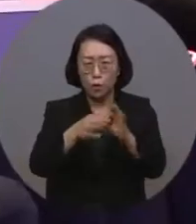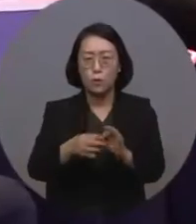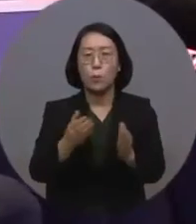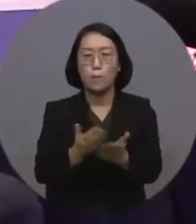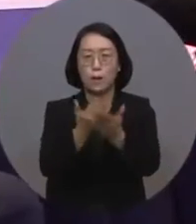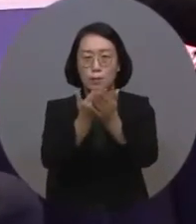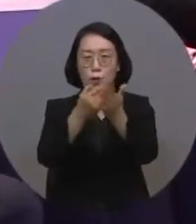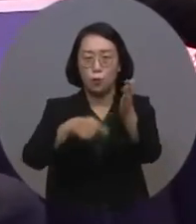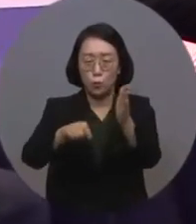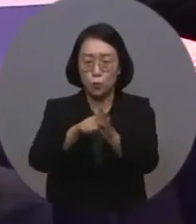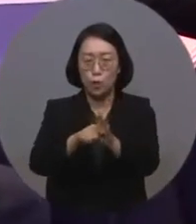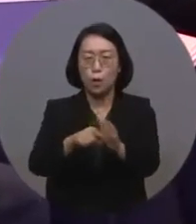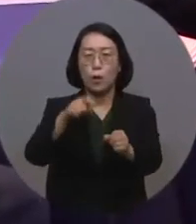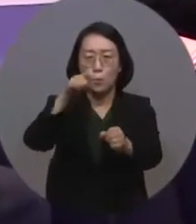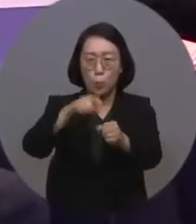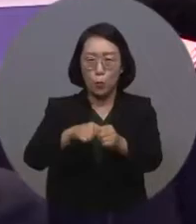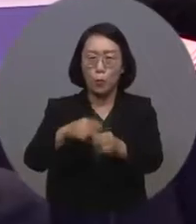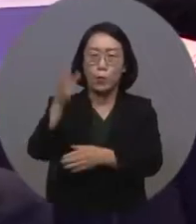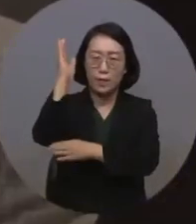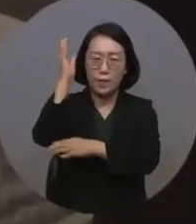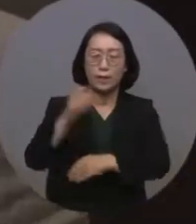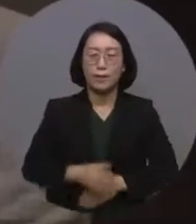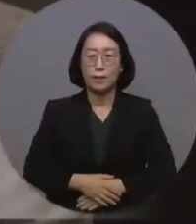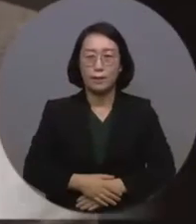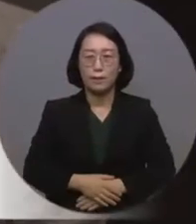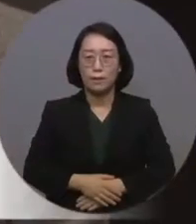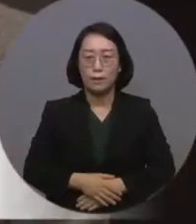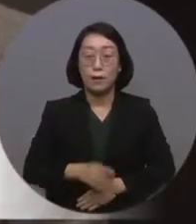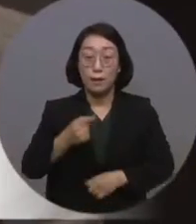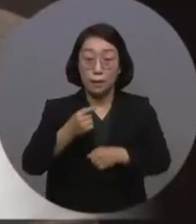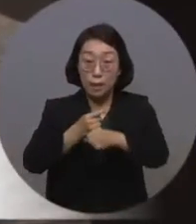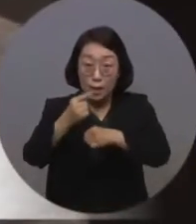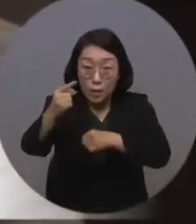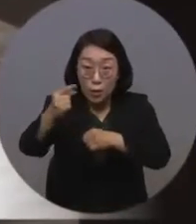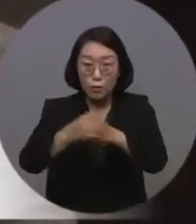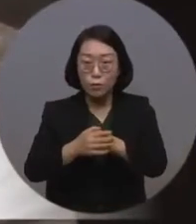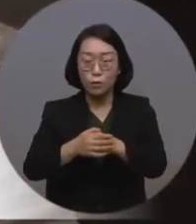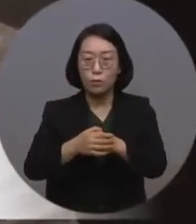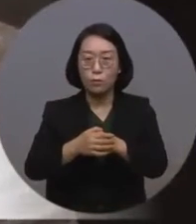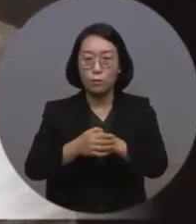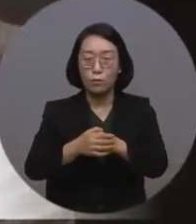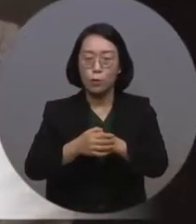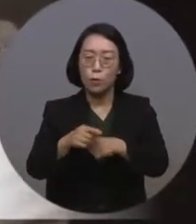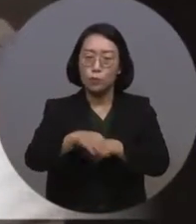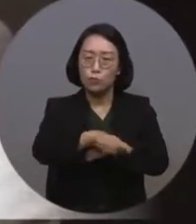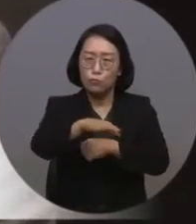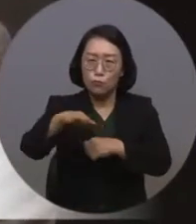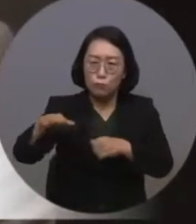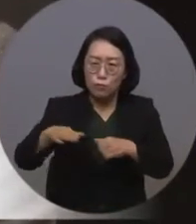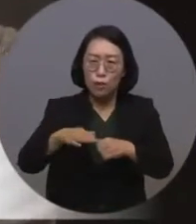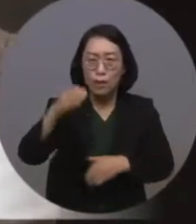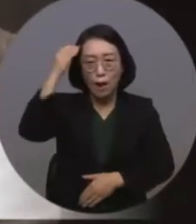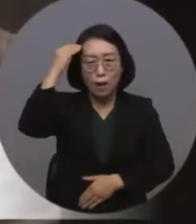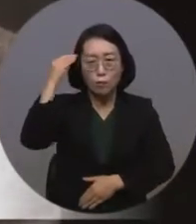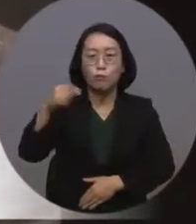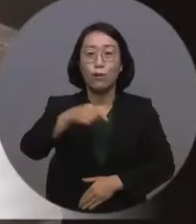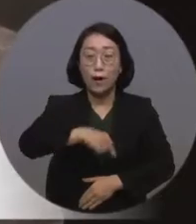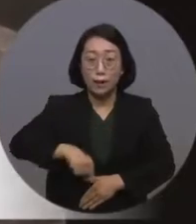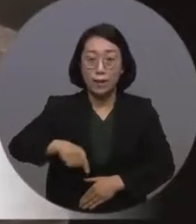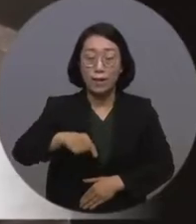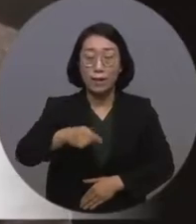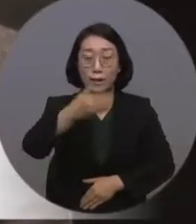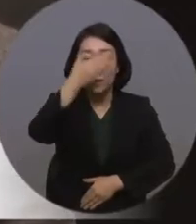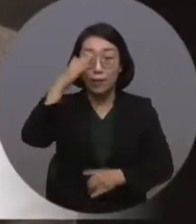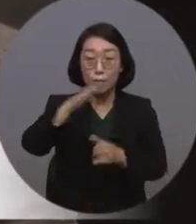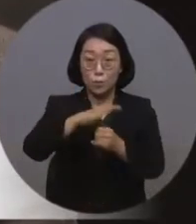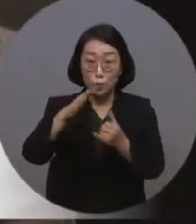대회를 향한 의지를 함께 전했습니다. 그래서 저희가 내년에는 이렇게 약간 상대적으로 저조해진 국내 장애